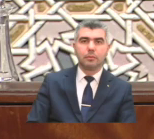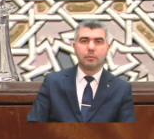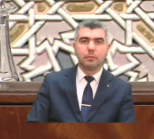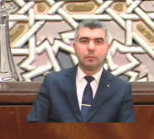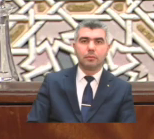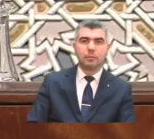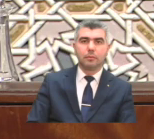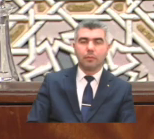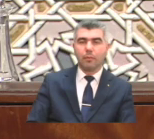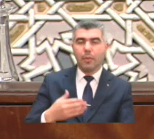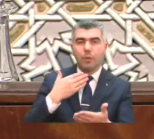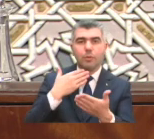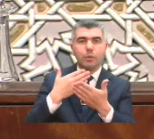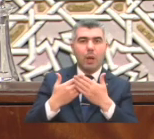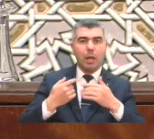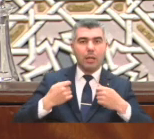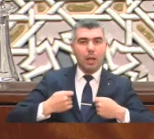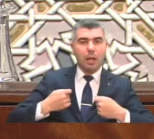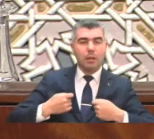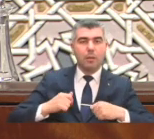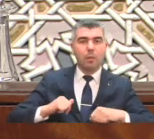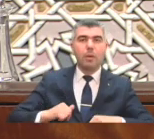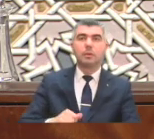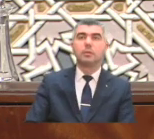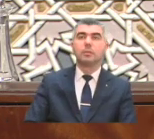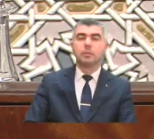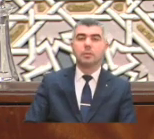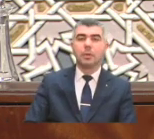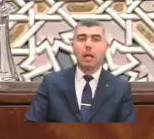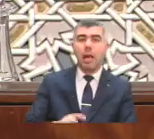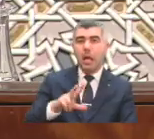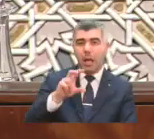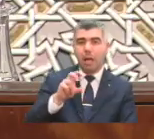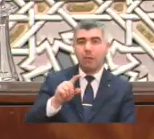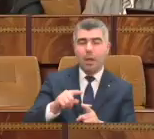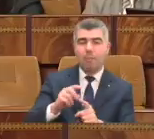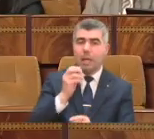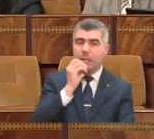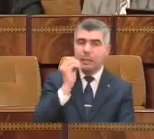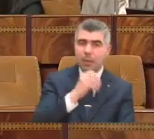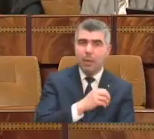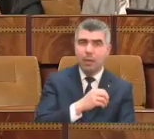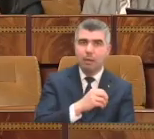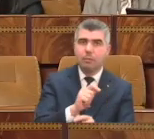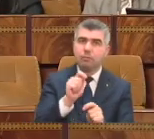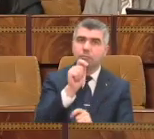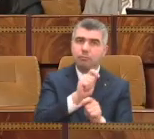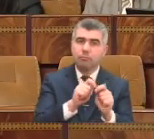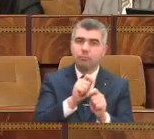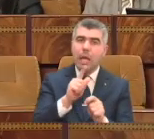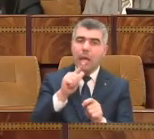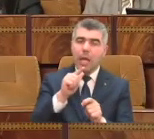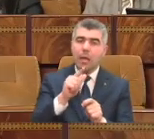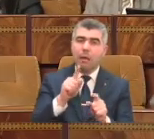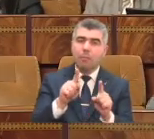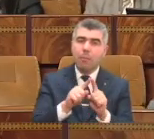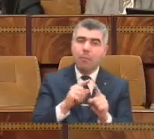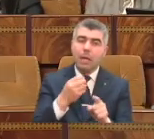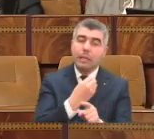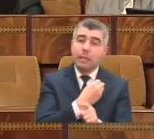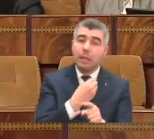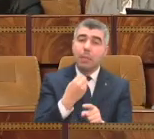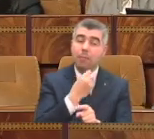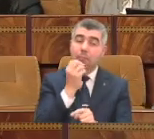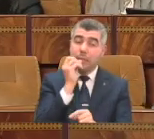نعم، شكرا سيدة الرئيسة. سيدة الوزيرة، كنا كنعرفوا مخاطر المطارح العشوائية، ولكن بغيت نركز على خطر النفايات الطبية